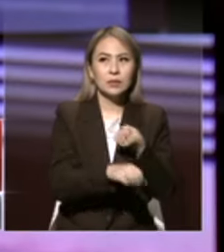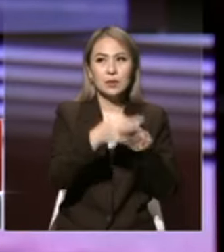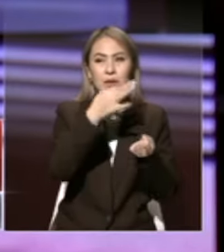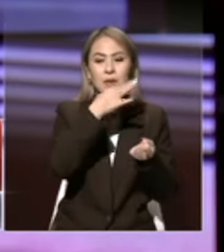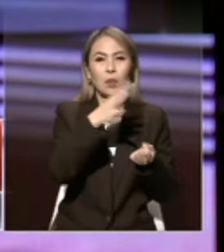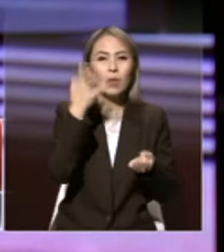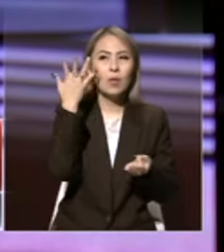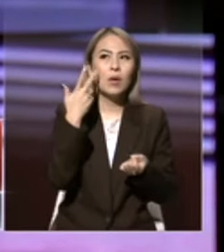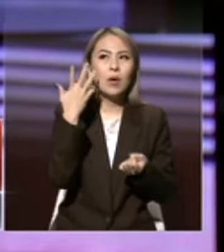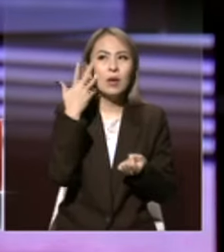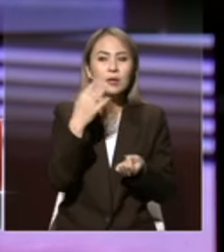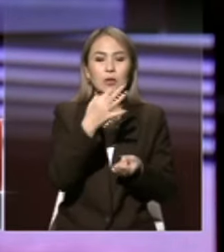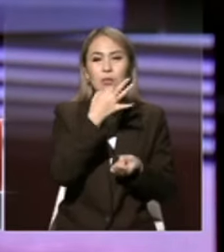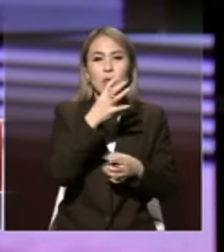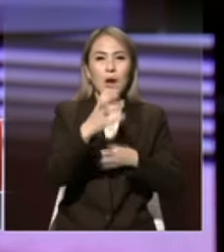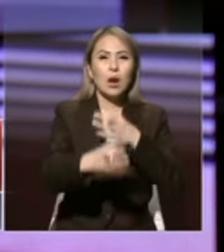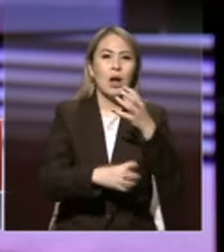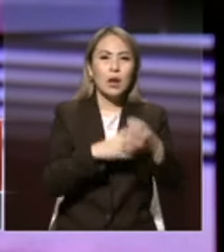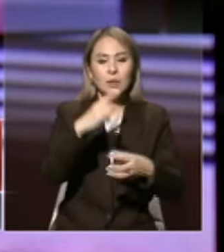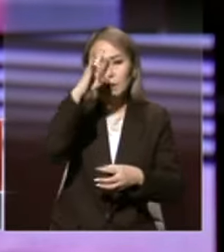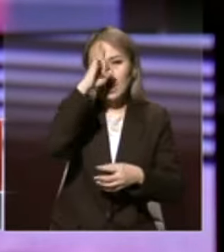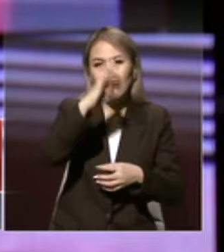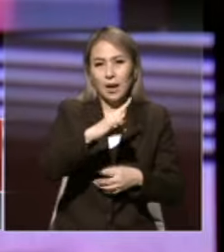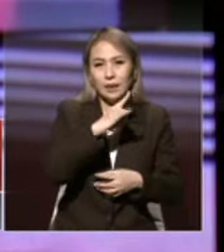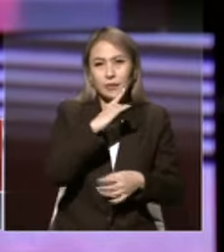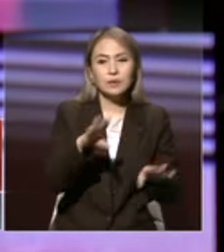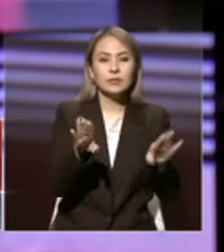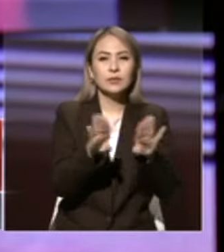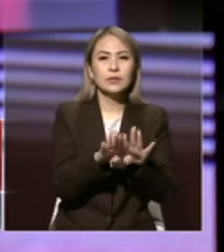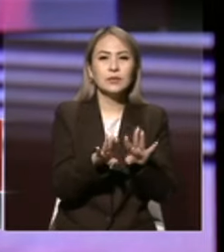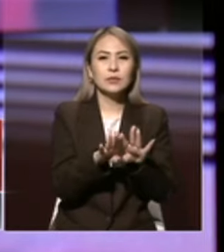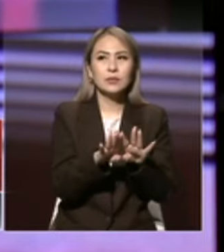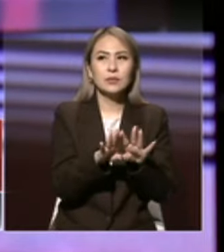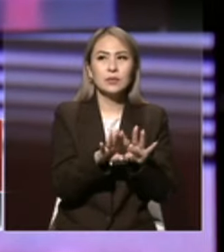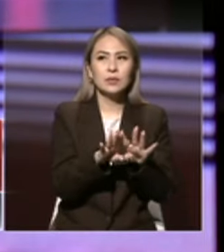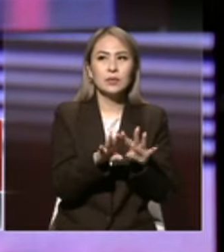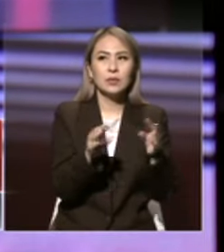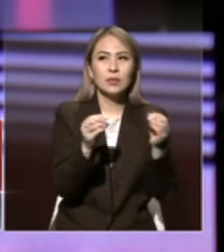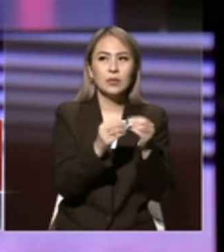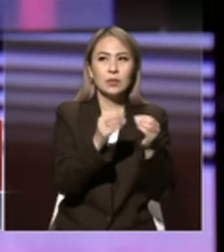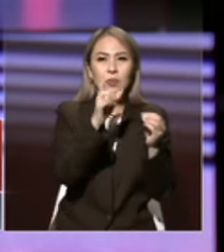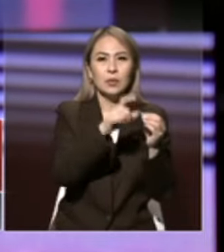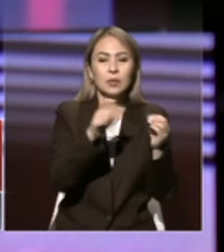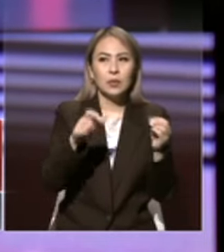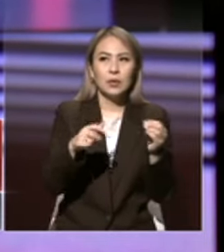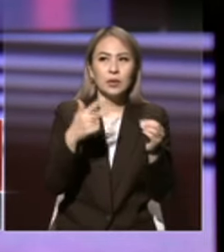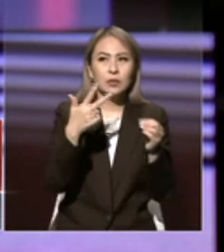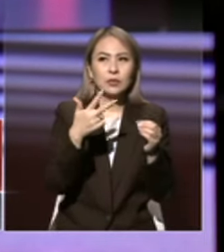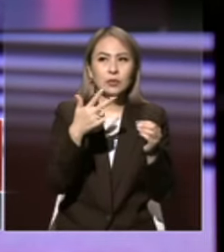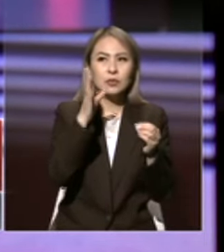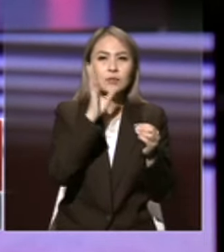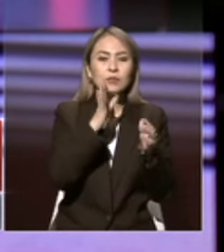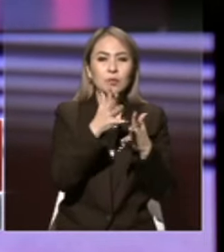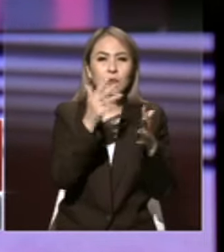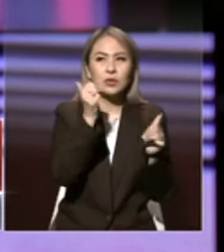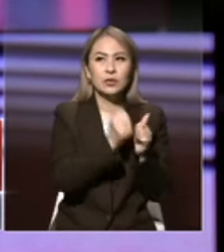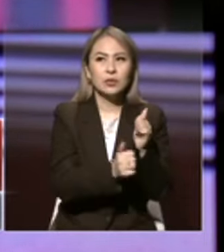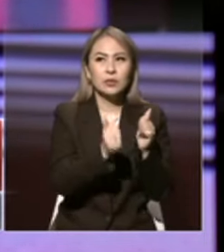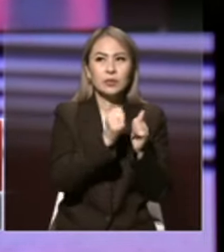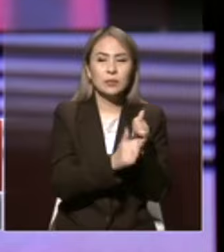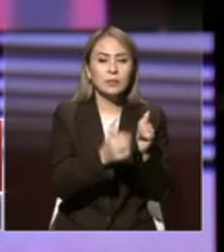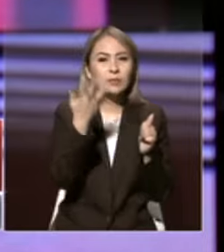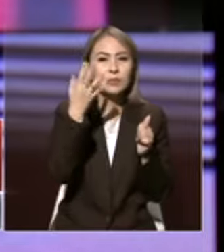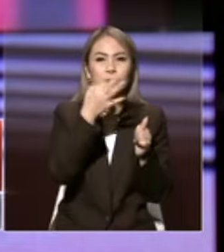кезде бүкіл әлем бойынша, Қазақстан болсын, бүкіл әлем бойынша 10 адамның үшеуі жиірек әйелдерде кездеседі. Кез келген